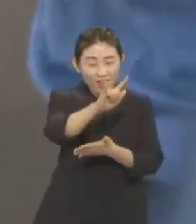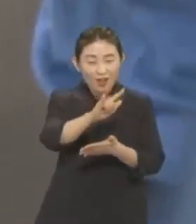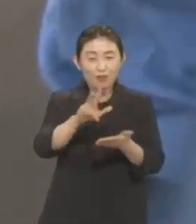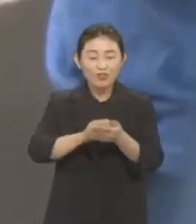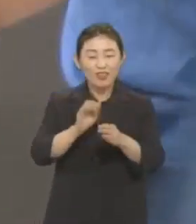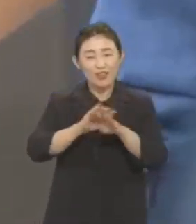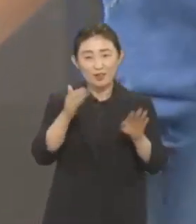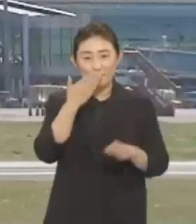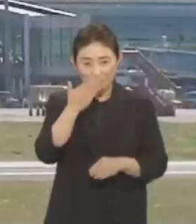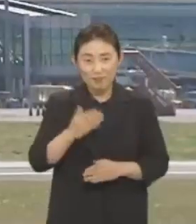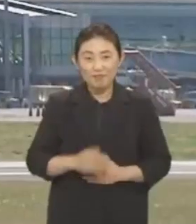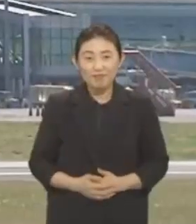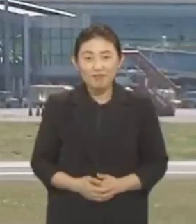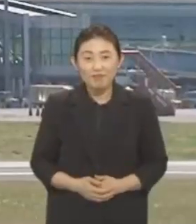밝혔습니다